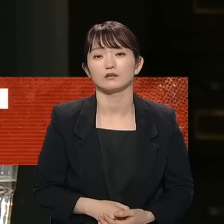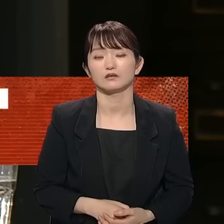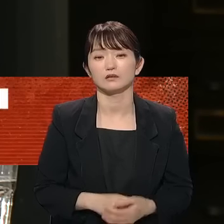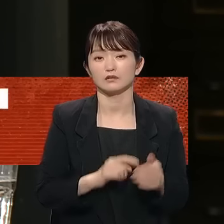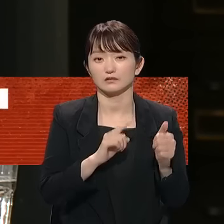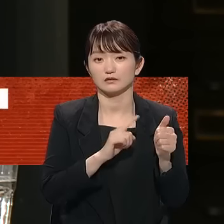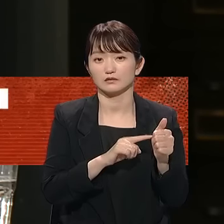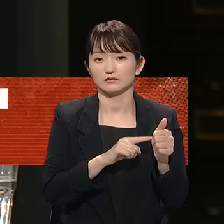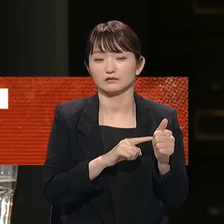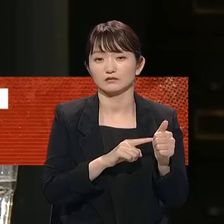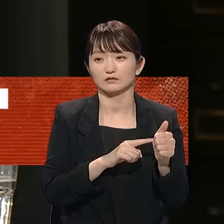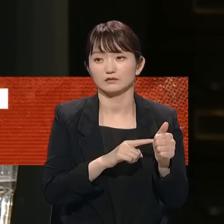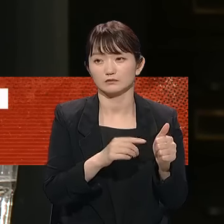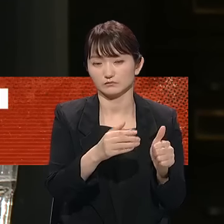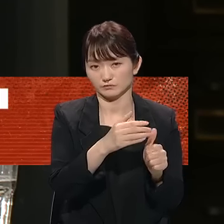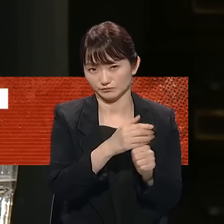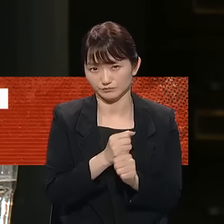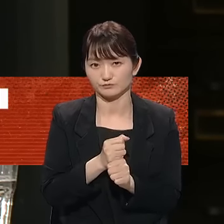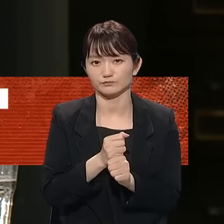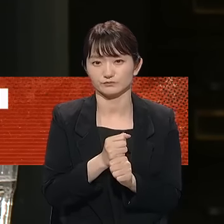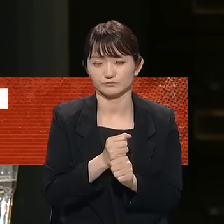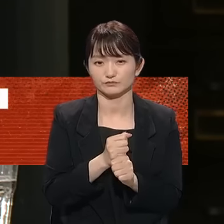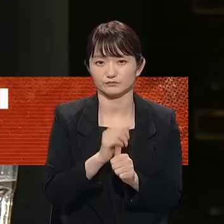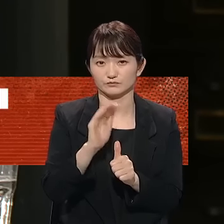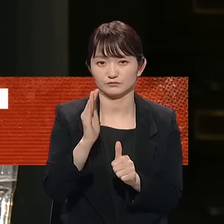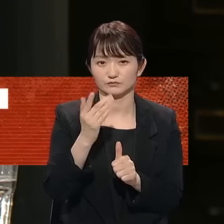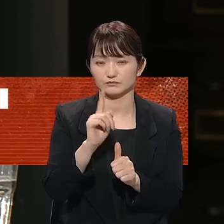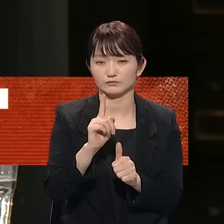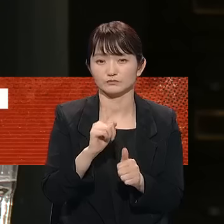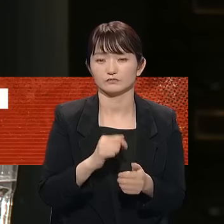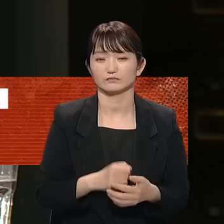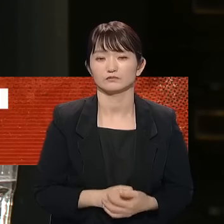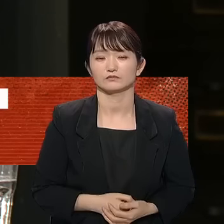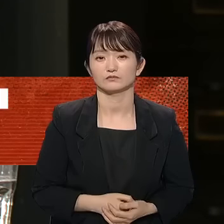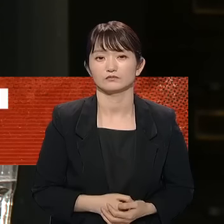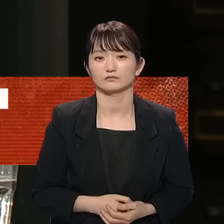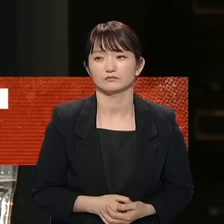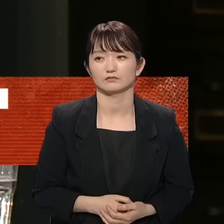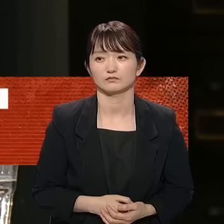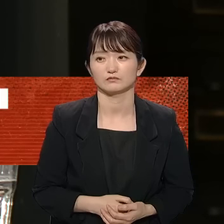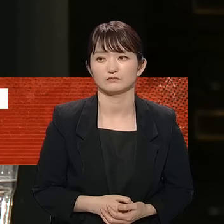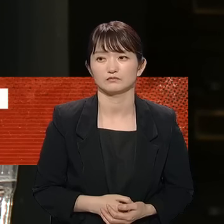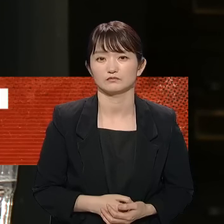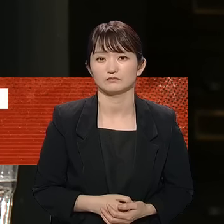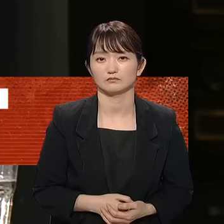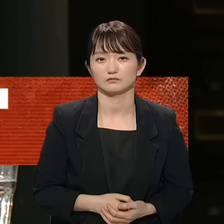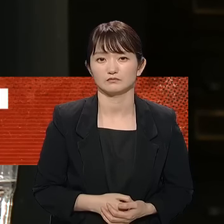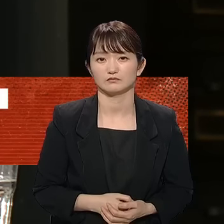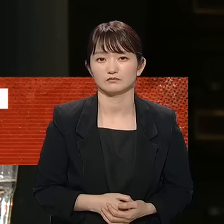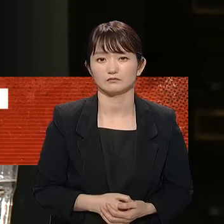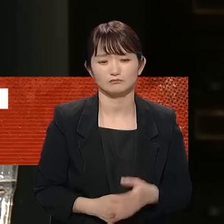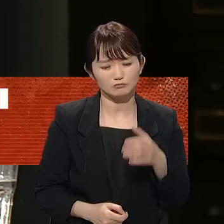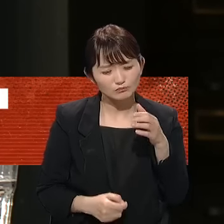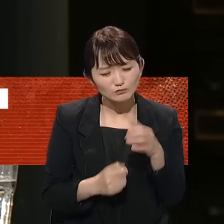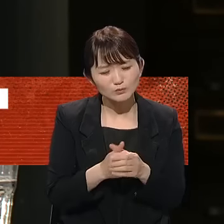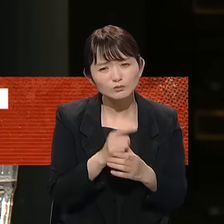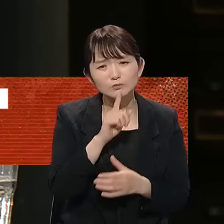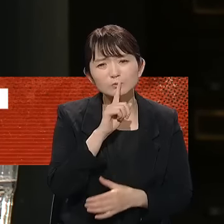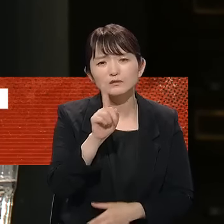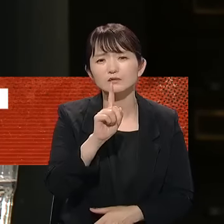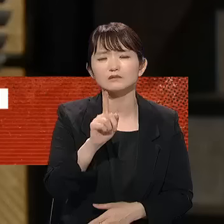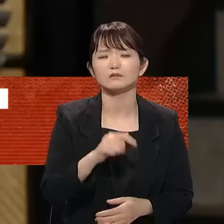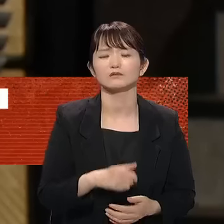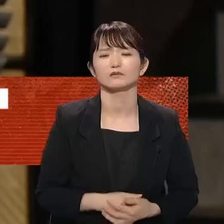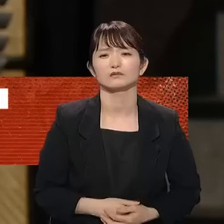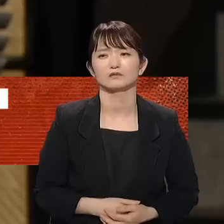가해 운전자 검거는 됐다는데 자 여기서 또 정말 창의적인 또 주장을 펴입니다. 예, 이제